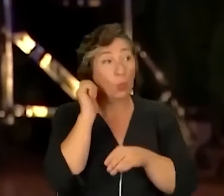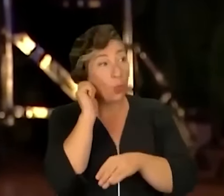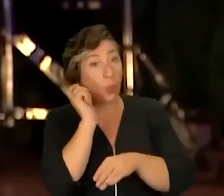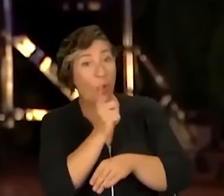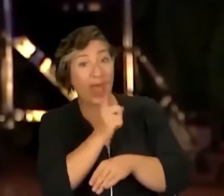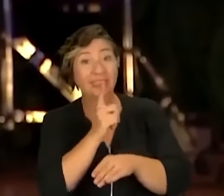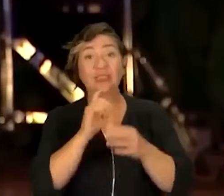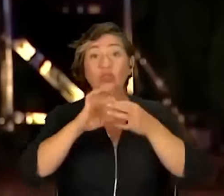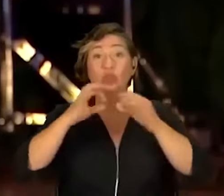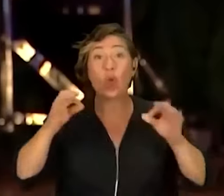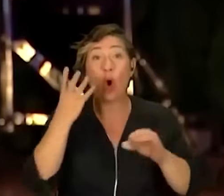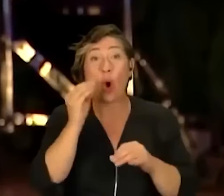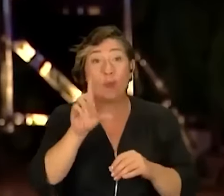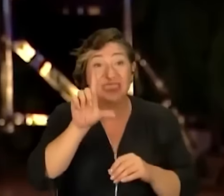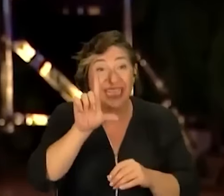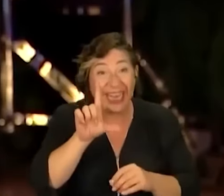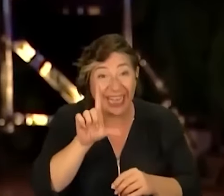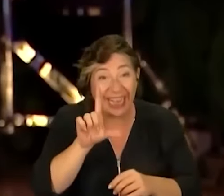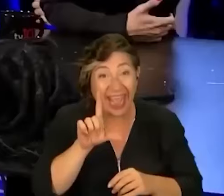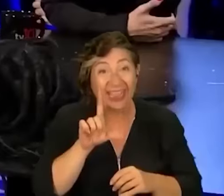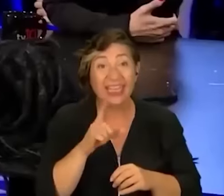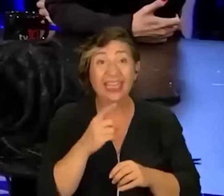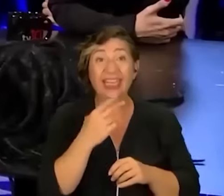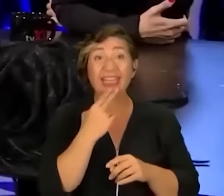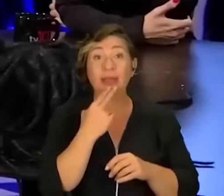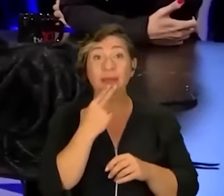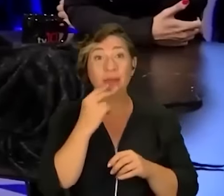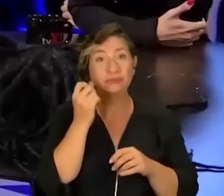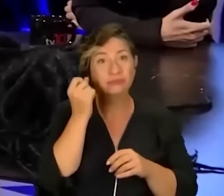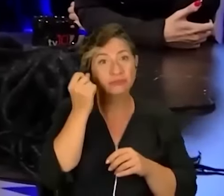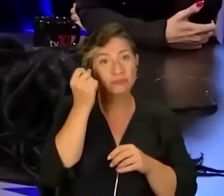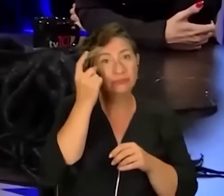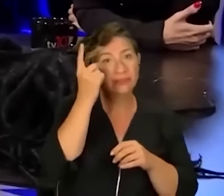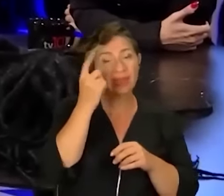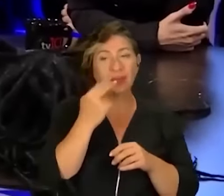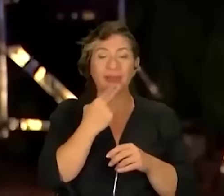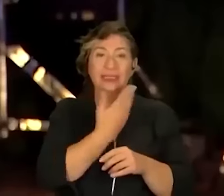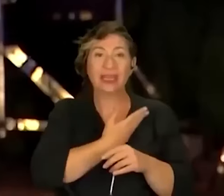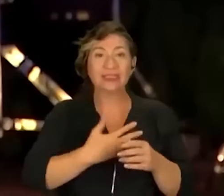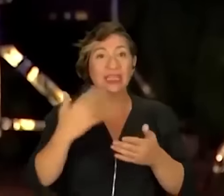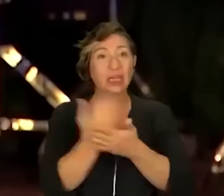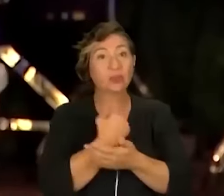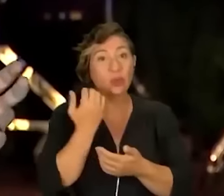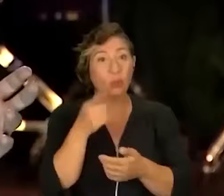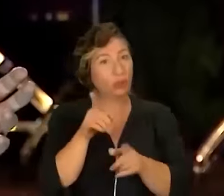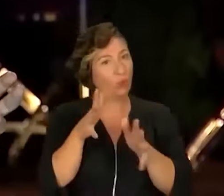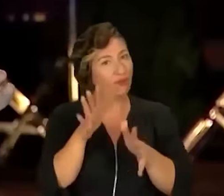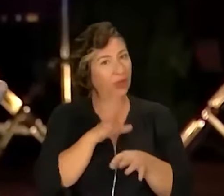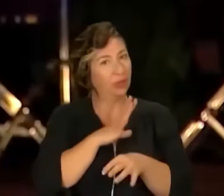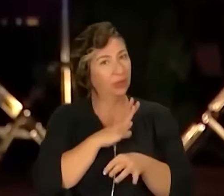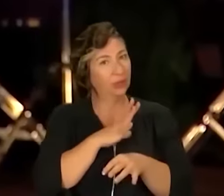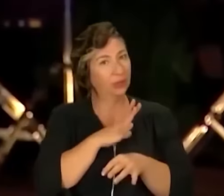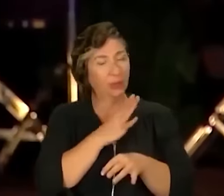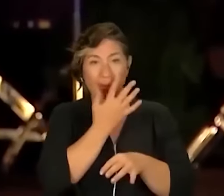sözler olması gerekirken kadınları uyarıyor kadınların sevgisini kazanıyor şimdi burada bir